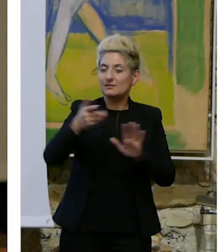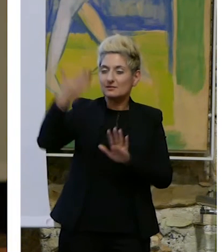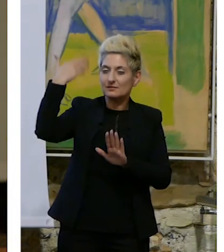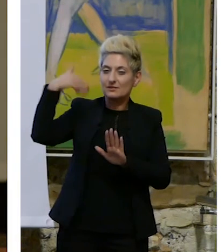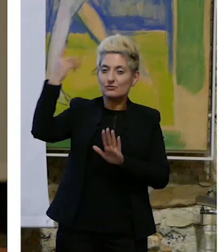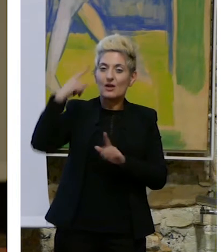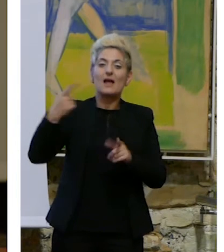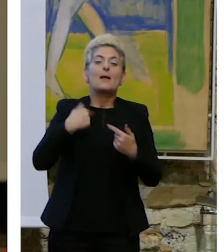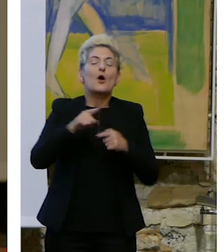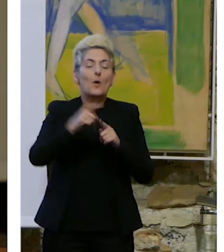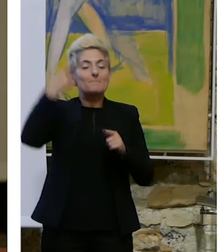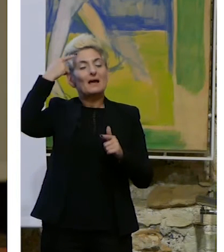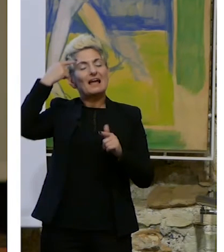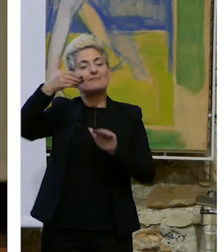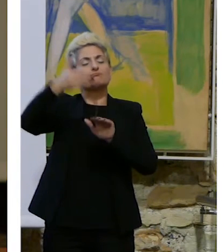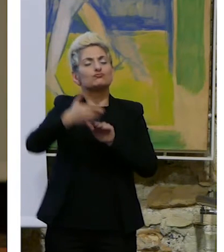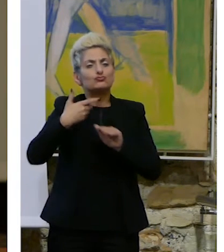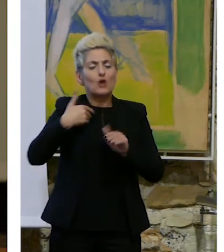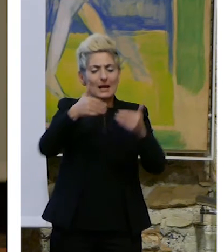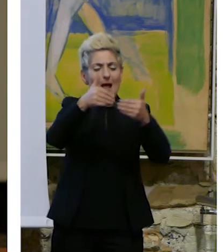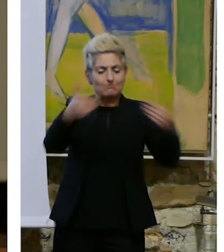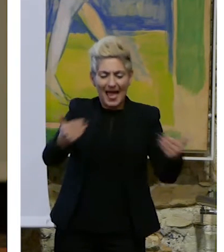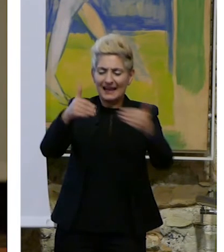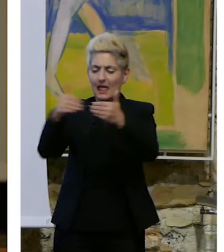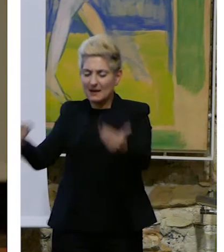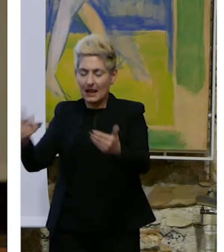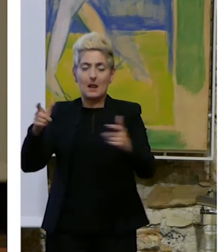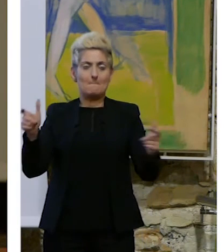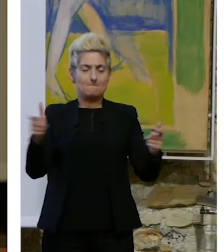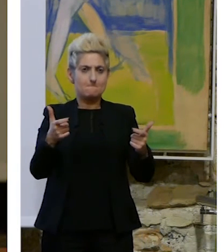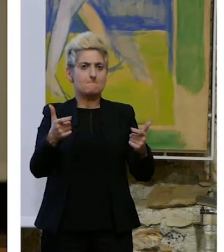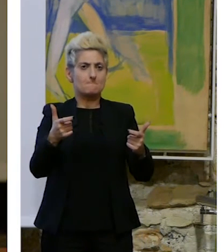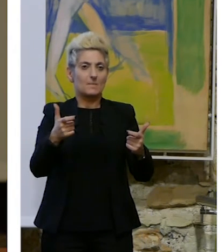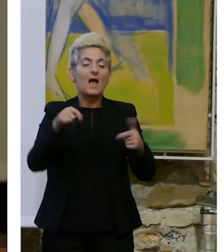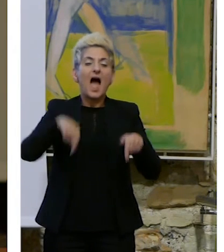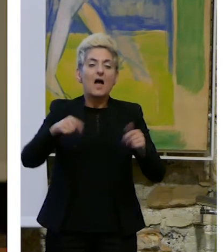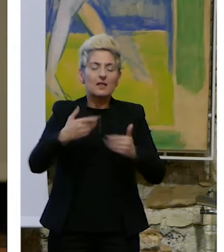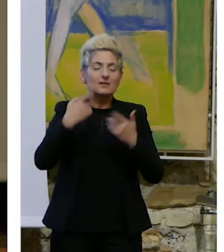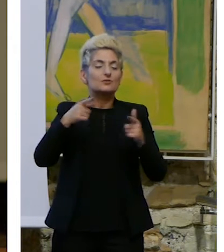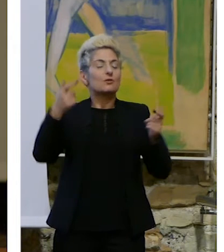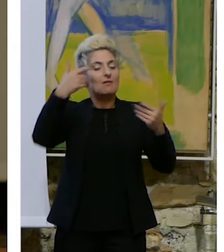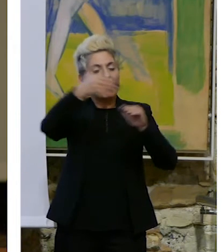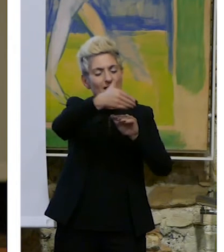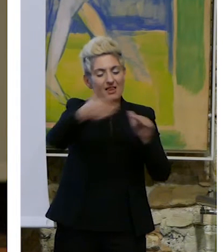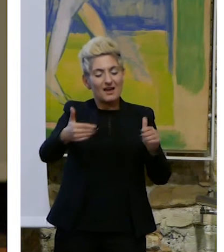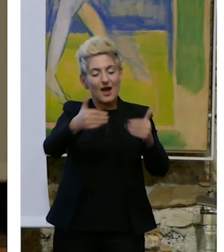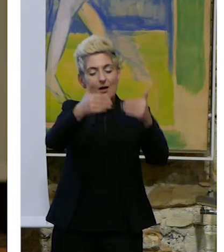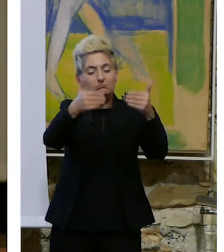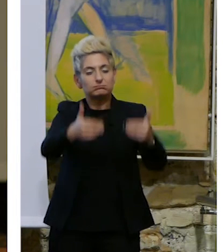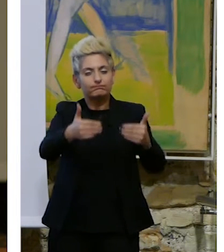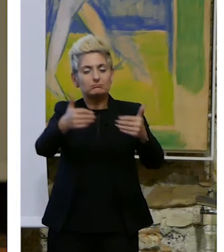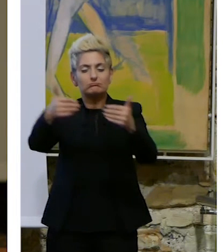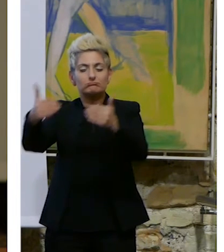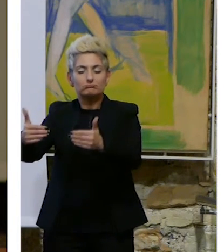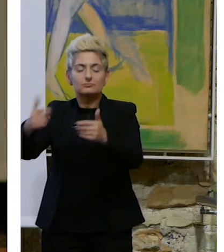pensiero che prima non c'erano. E stiamo talvolta anche tornando ad alcune di queste curioserie